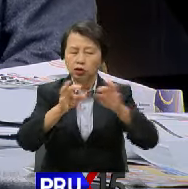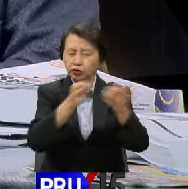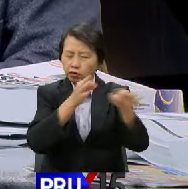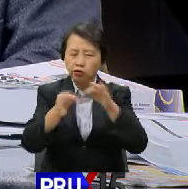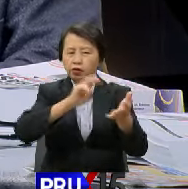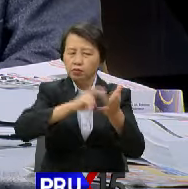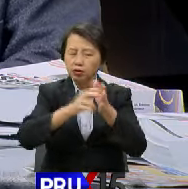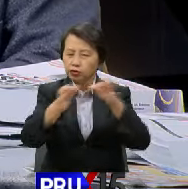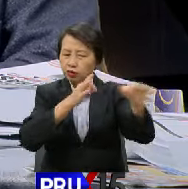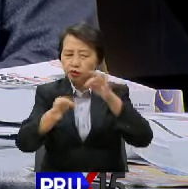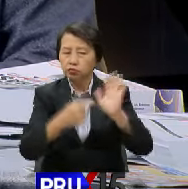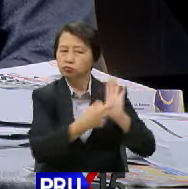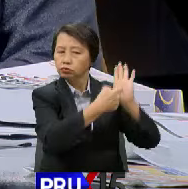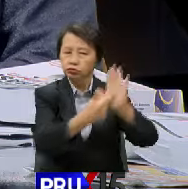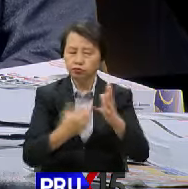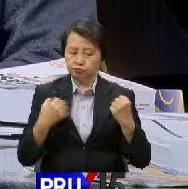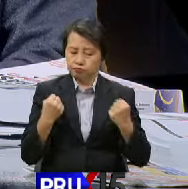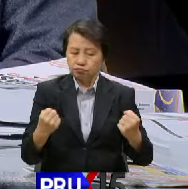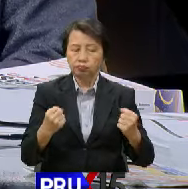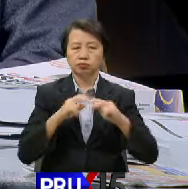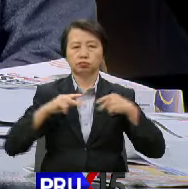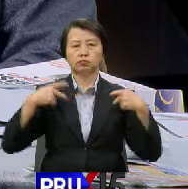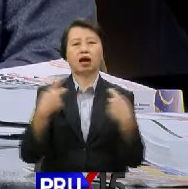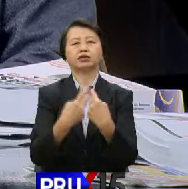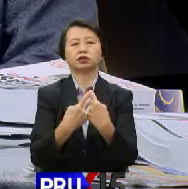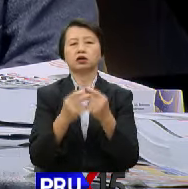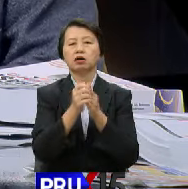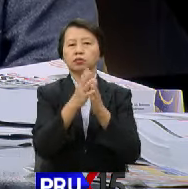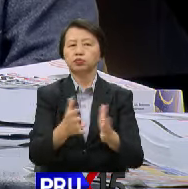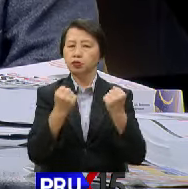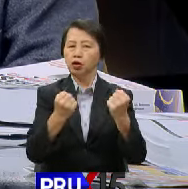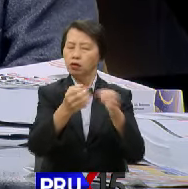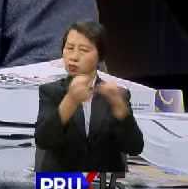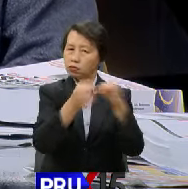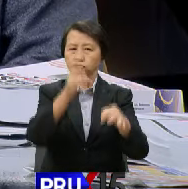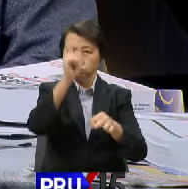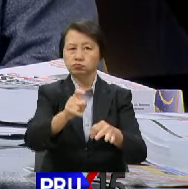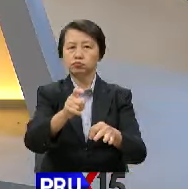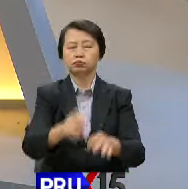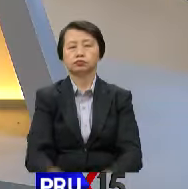dan juga mencerminkan tekad sesudah Pati tersebut